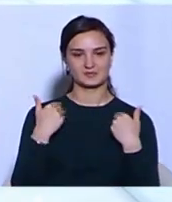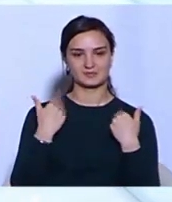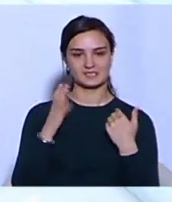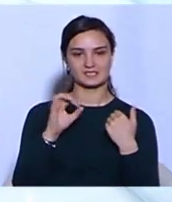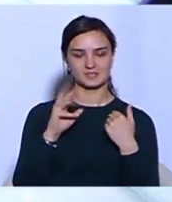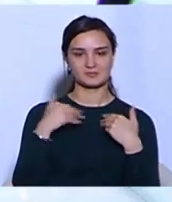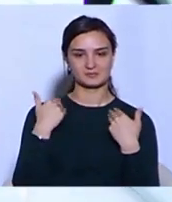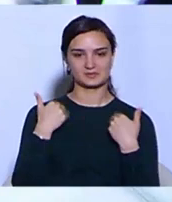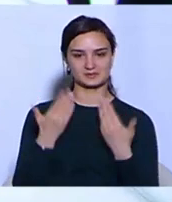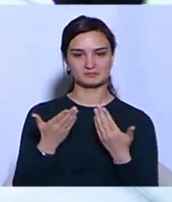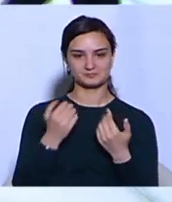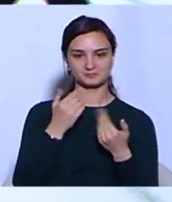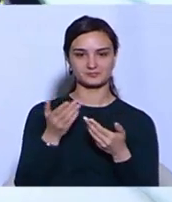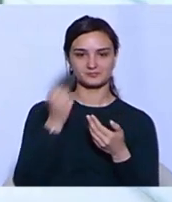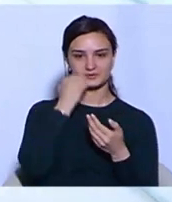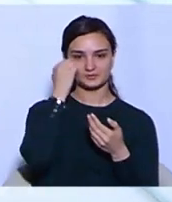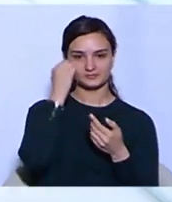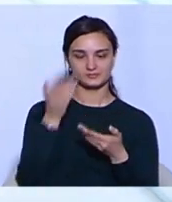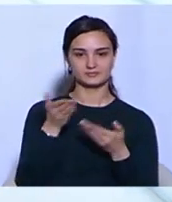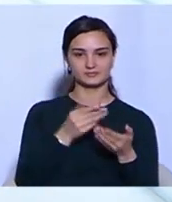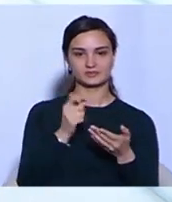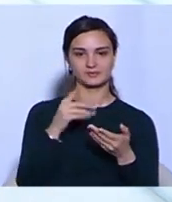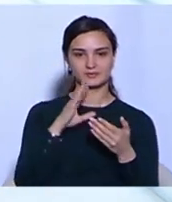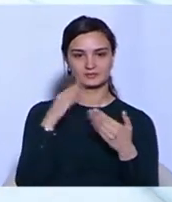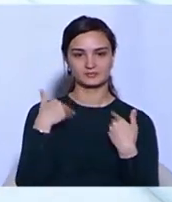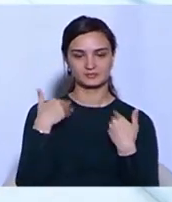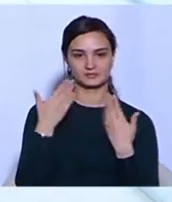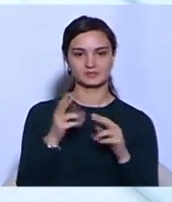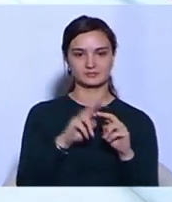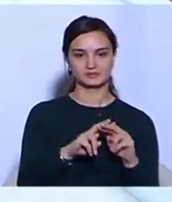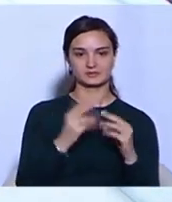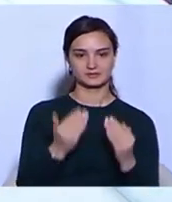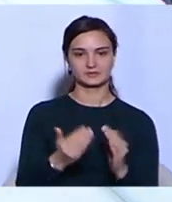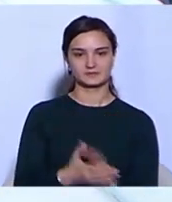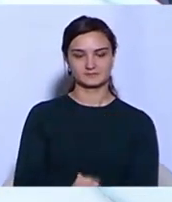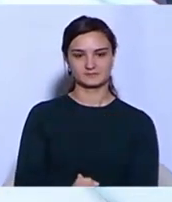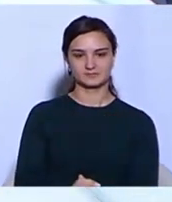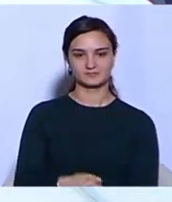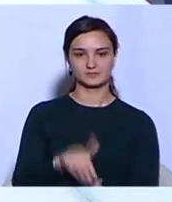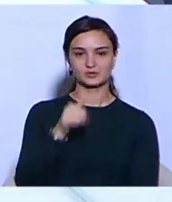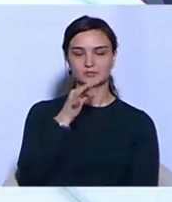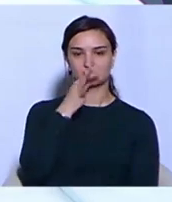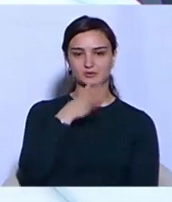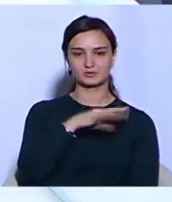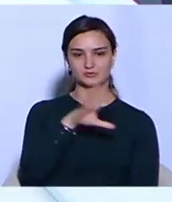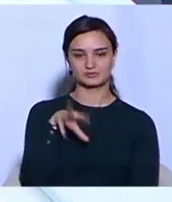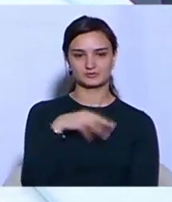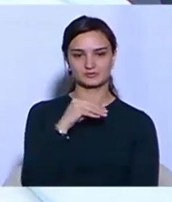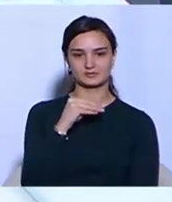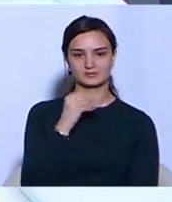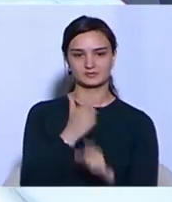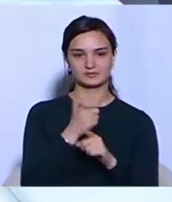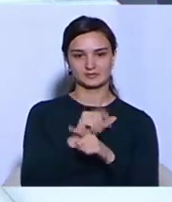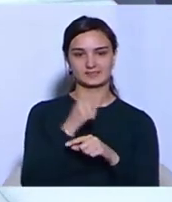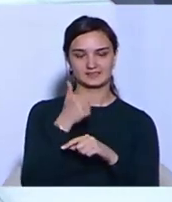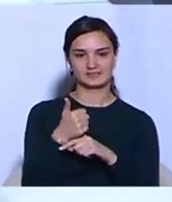დილამშვიდობისა. სალომე, დილამშვიდობისა, მადლობა მოგზანებისათვის. თემიკო, დილამშვიდობისა, დაბრძანდით. როგორ მოგწონს თემიკო ჩვენი სტუდია? ძალიან